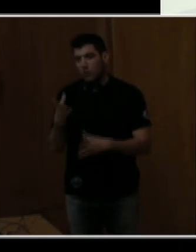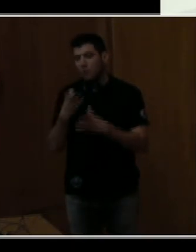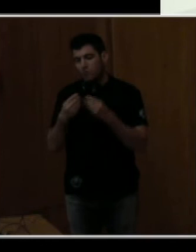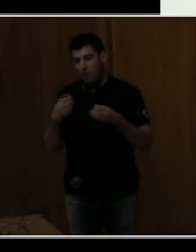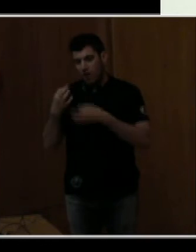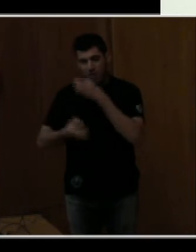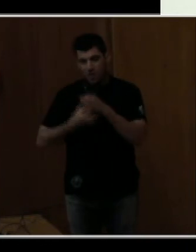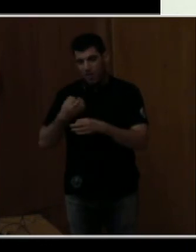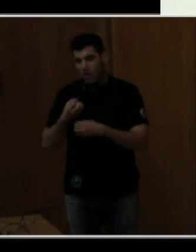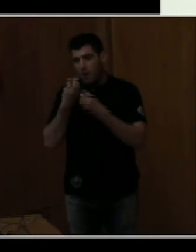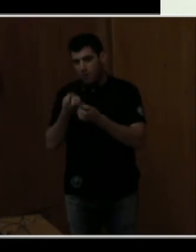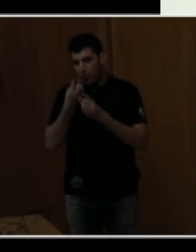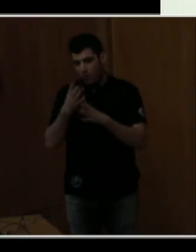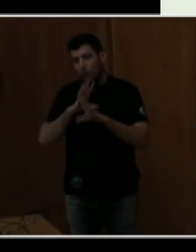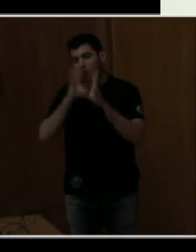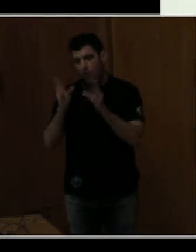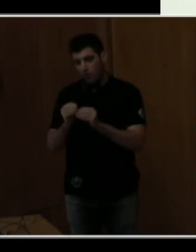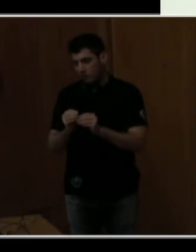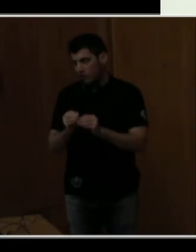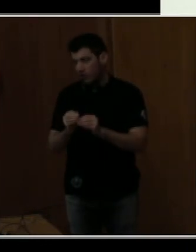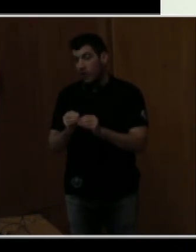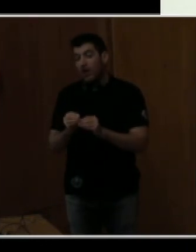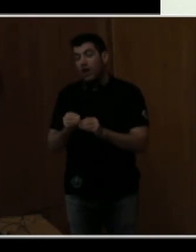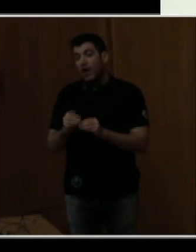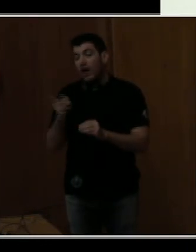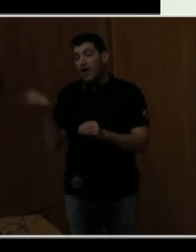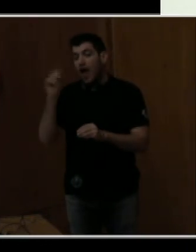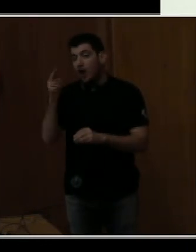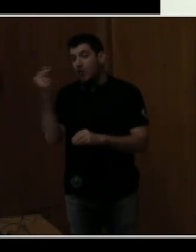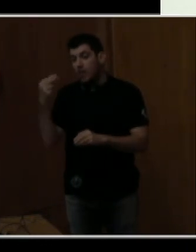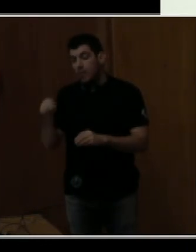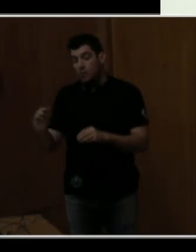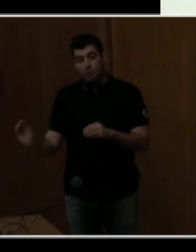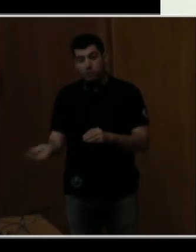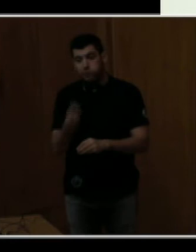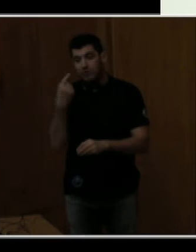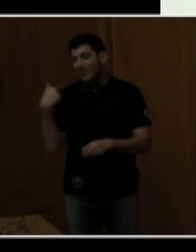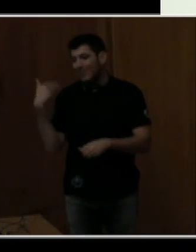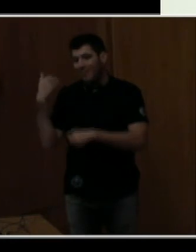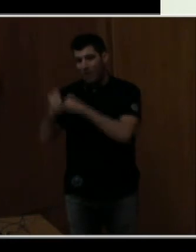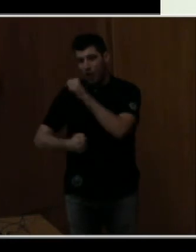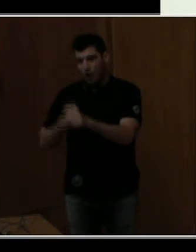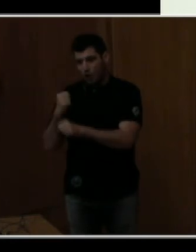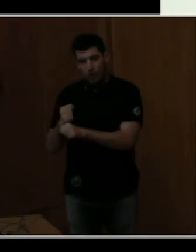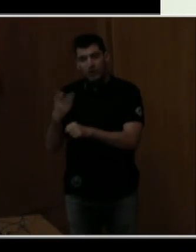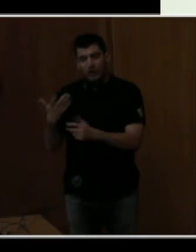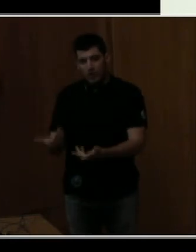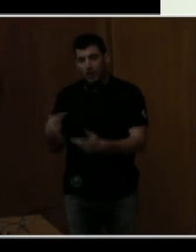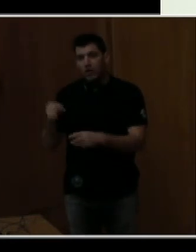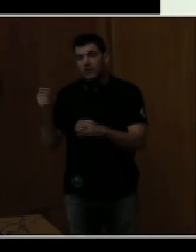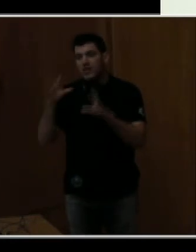επόμενη ομιλία και θα πω κατευθείαν σε ένα άλλο θέμα που έχει προκύψει τα τελευταία χρόνια, το οποίο είναι το